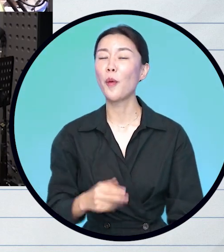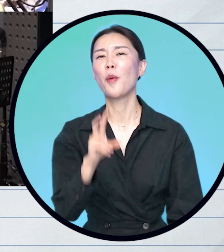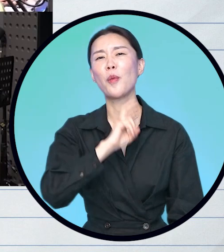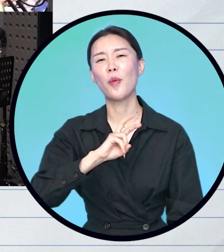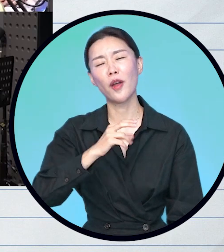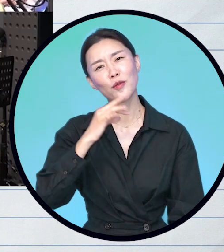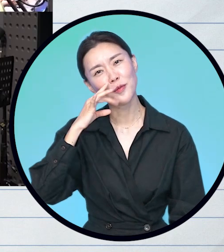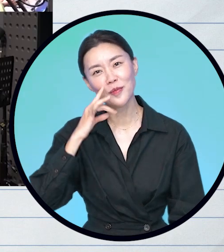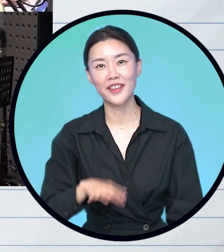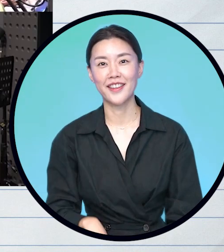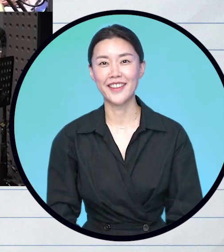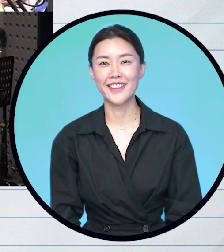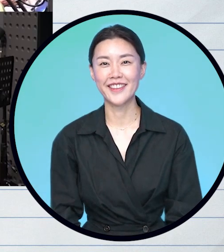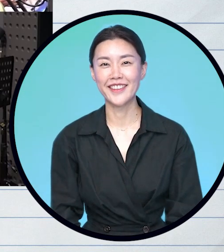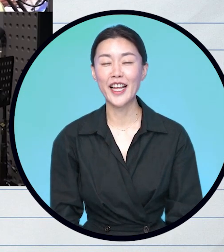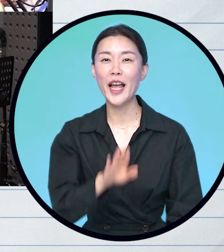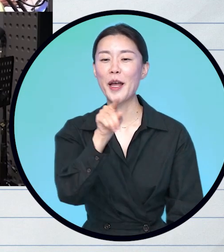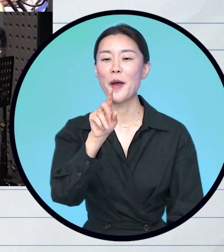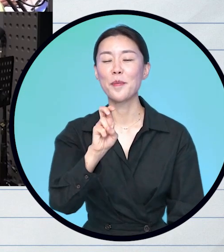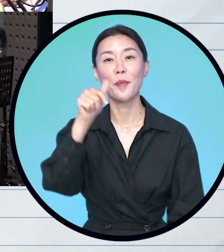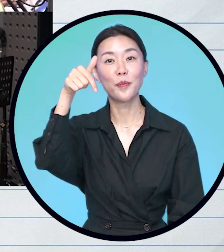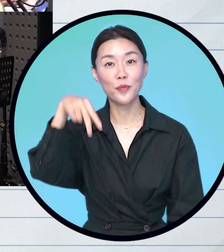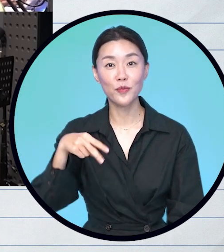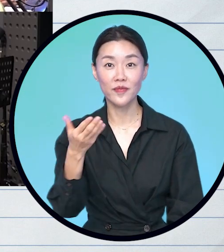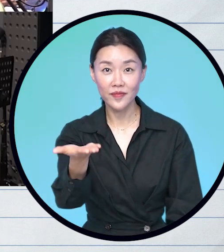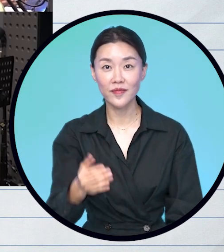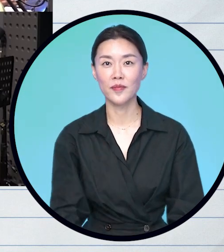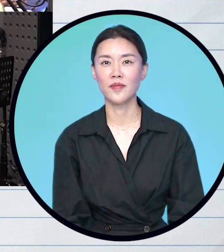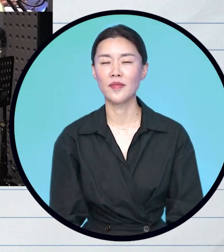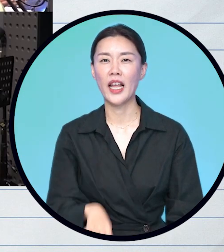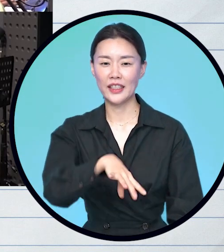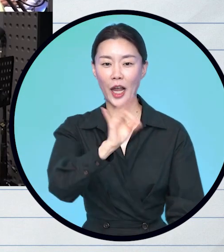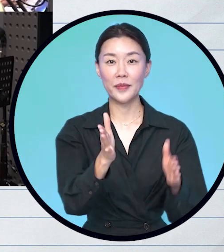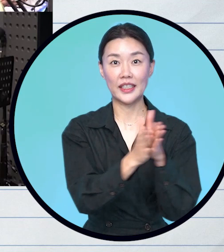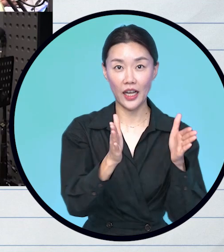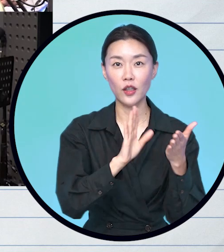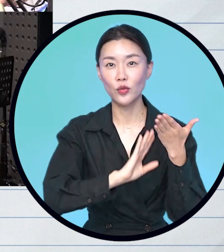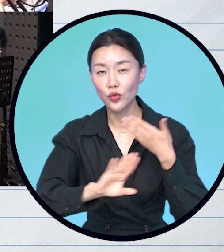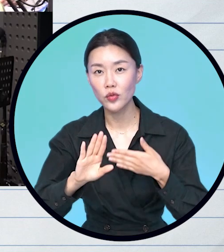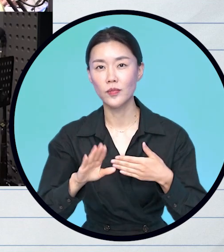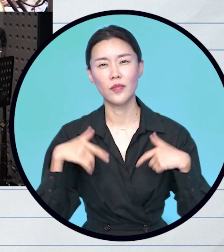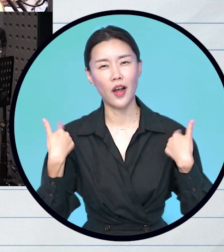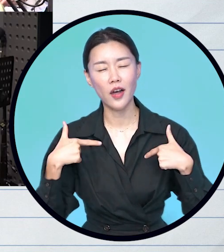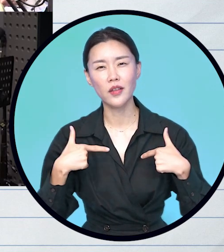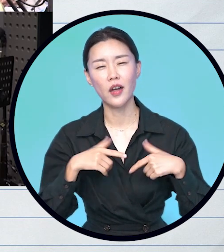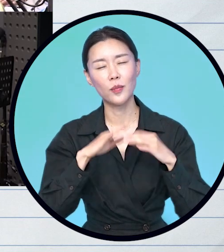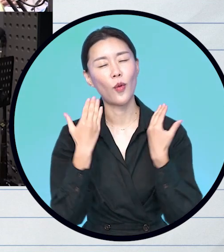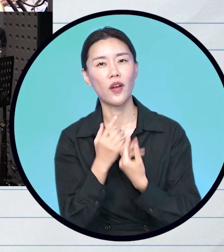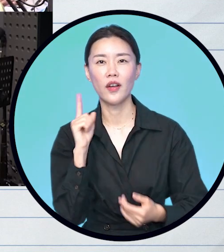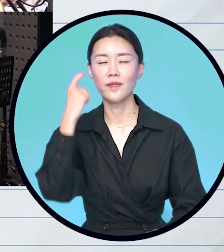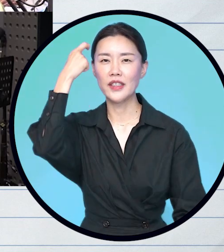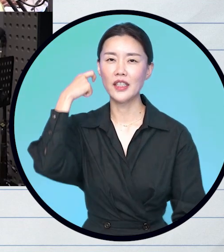없는데. 아니 범규 씨. 네. 어떻게 보면 또 데뷔부터 지금까지 모든 순간들이 다 마법 같을